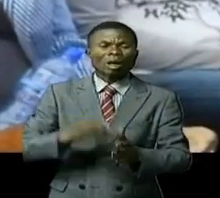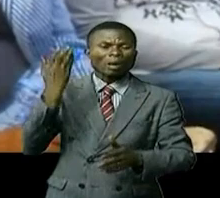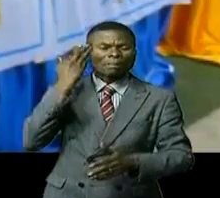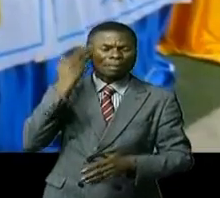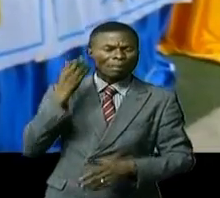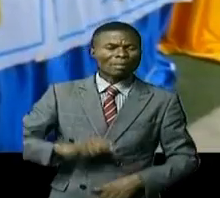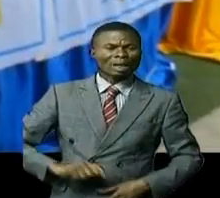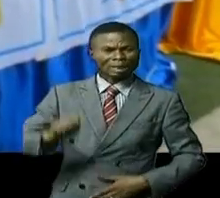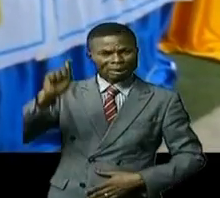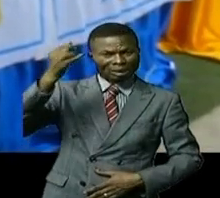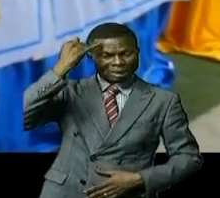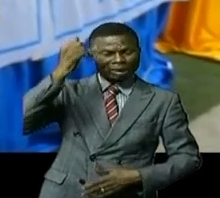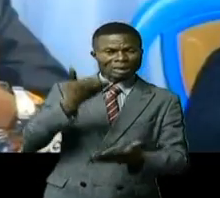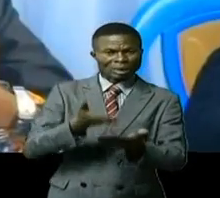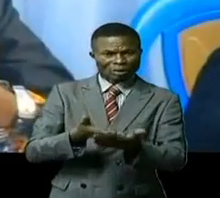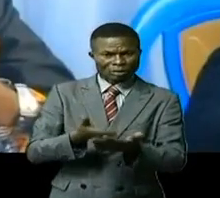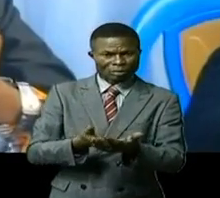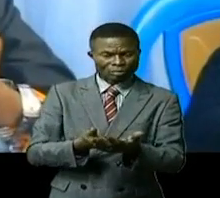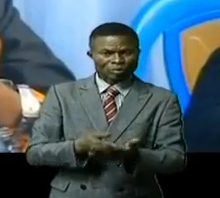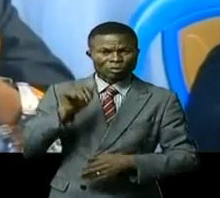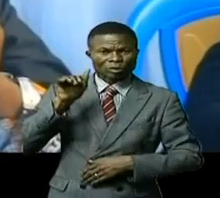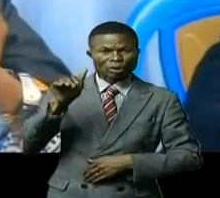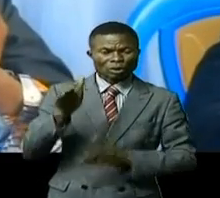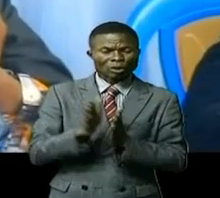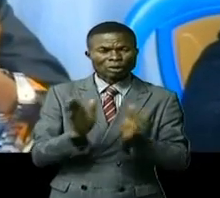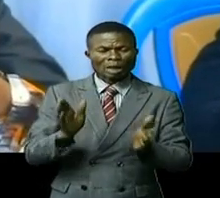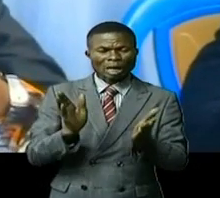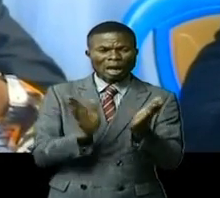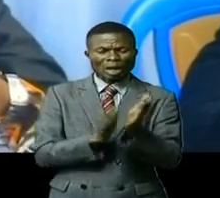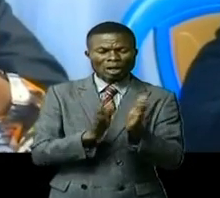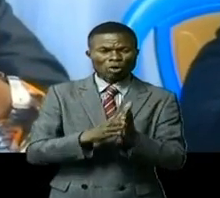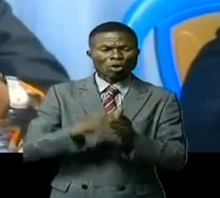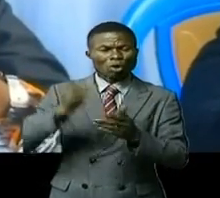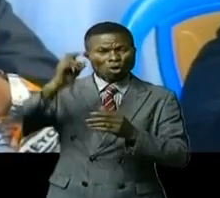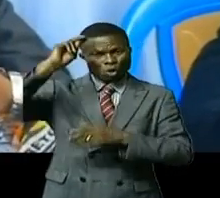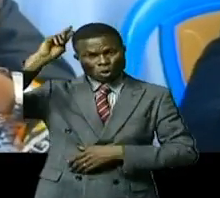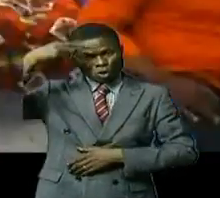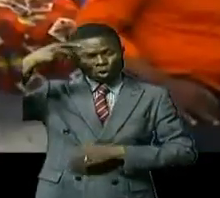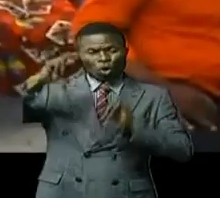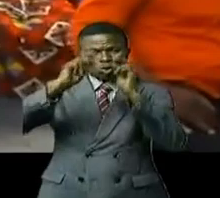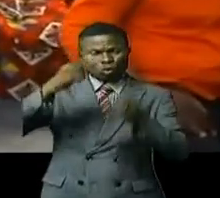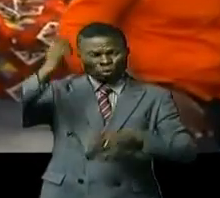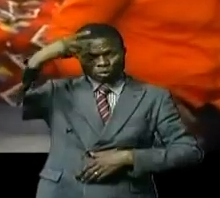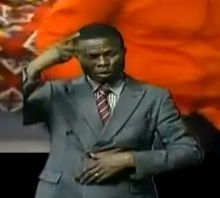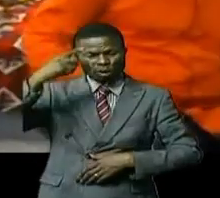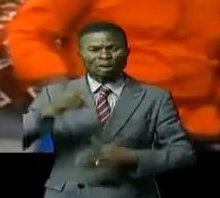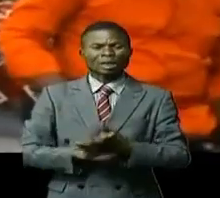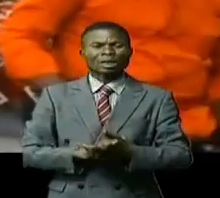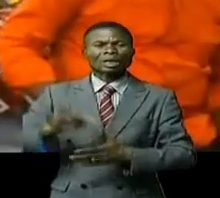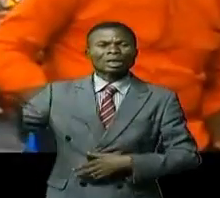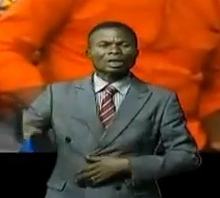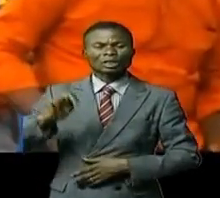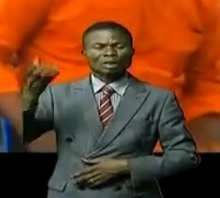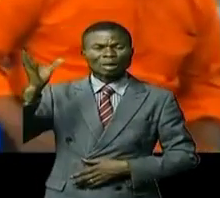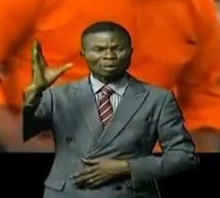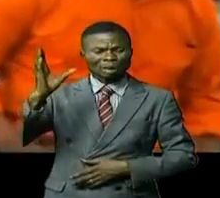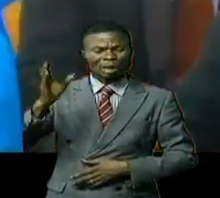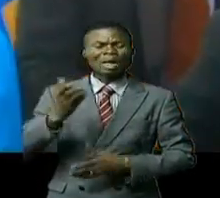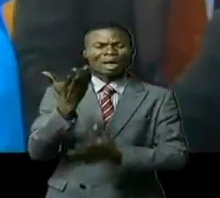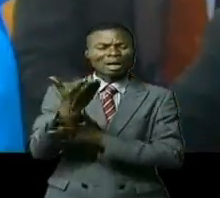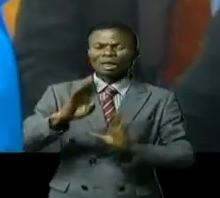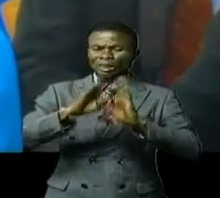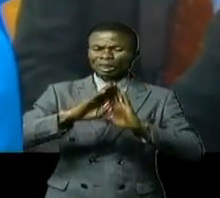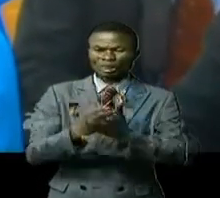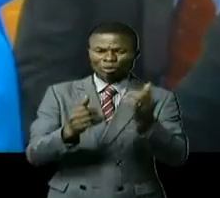Dans le même ordre d'idées, le directeur de l'école du parti, Jean-Pierre Kaloboum, a demandé aux membres de demeurer sur